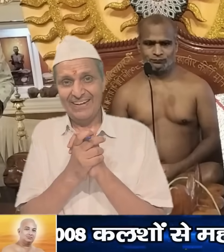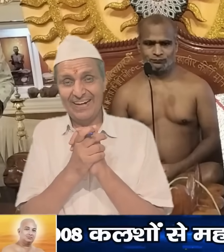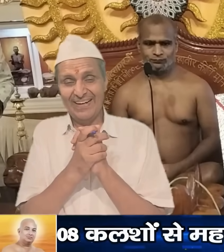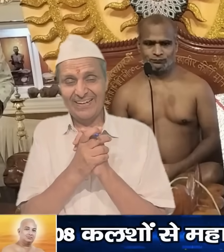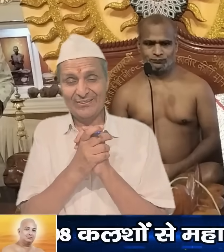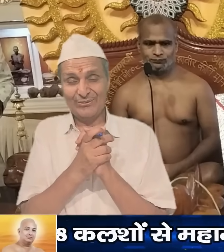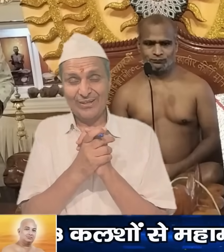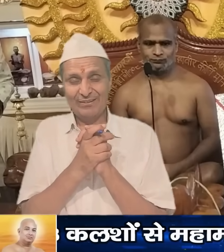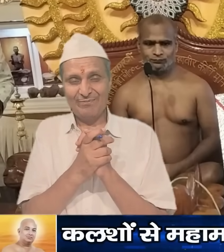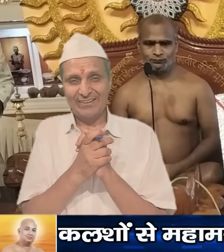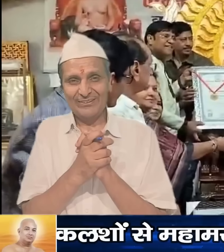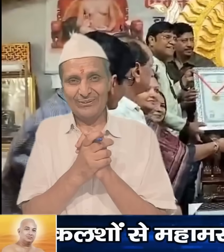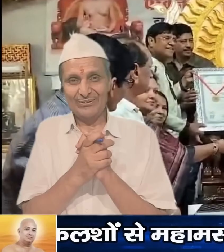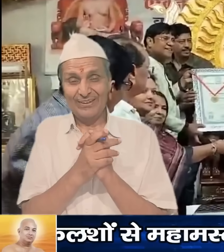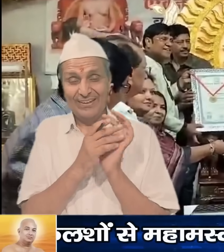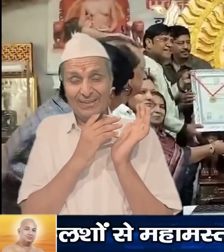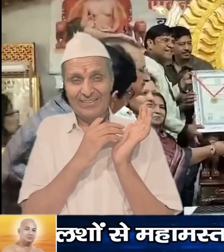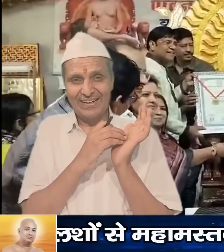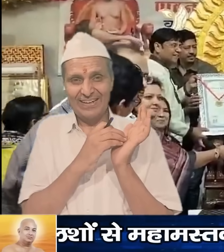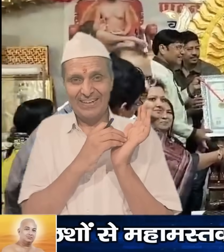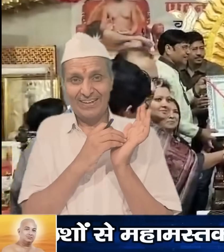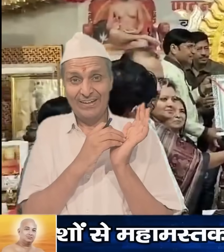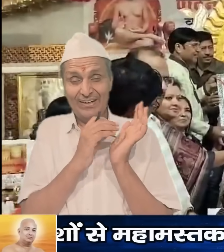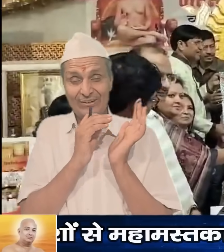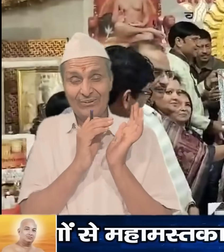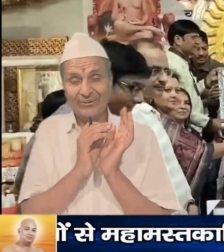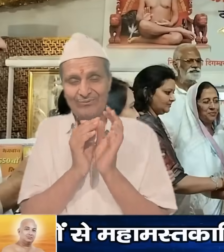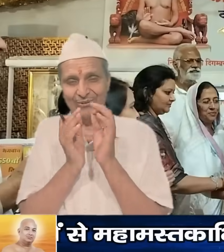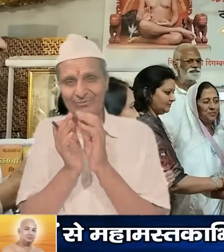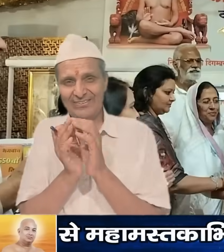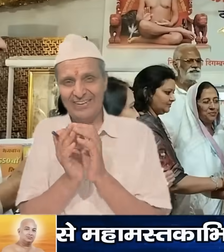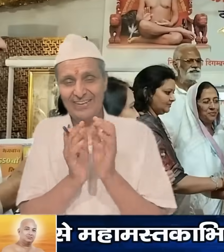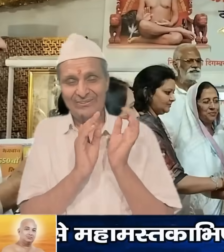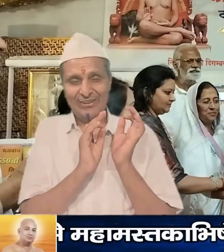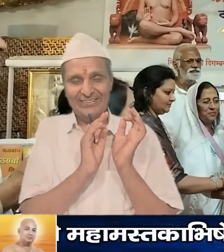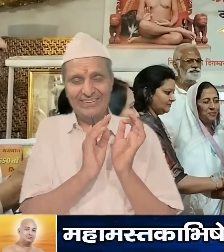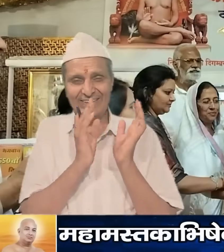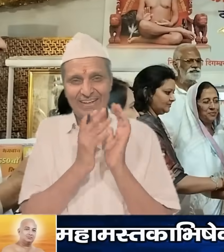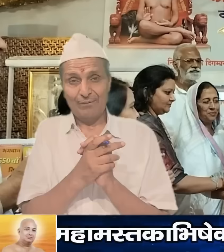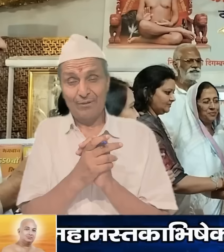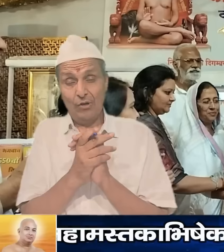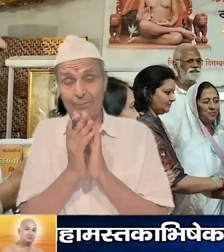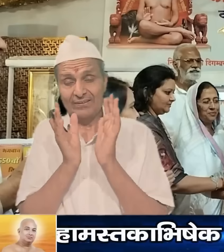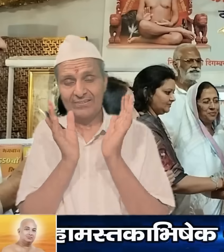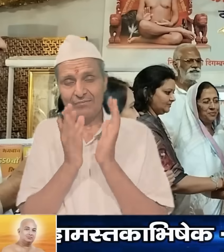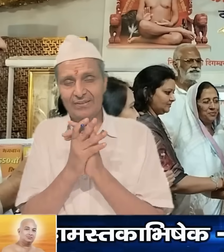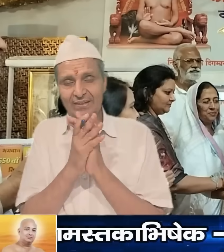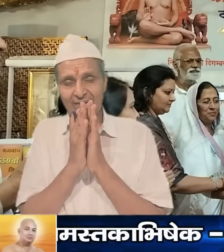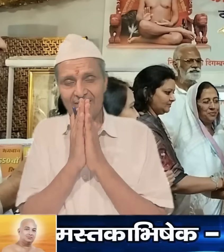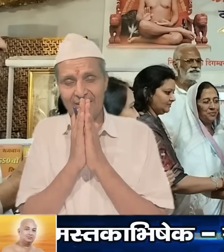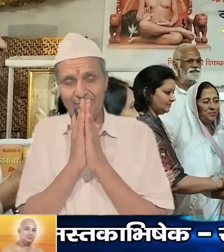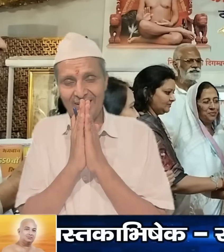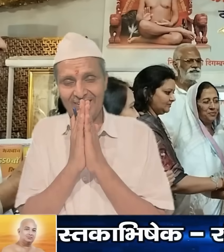लिए आरिका सुद्रणमती माताजी को नवाजा गया डॉक्टर ऑफ फिलॉसफी से, जो ये चित्र देख रहे हैं आप। और माता ने साफ कह